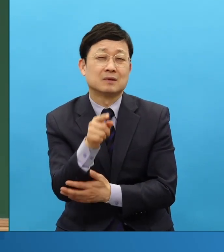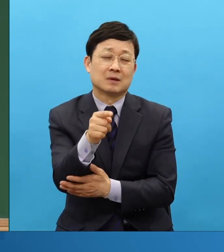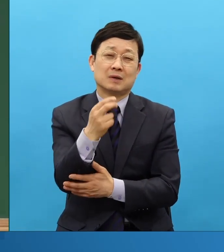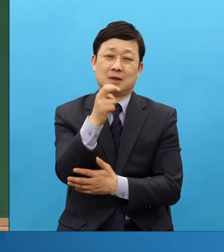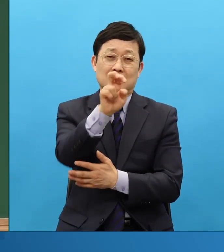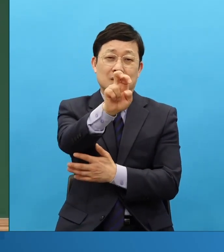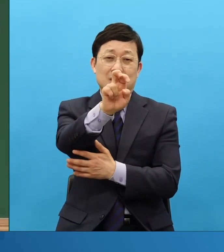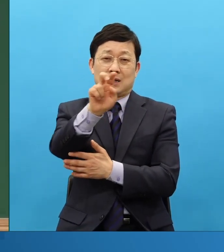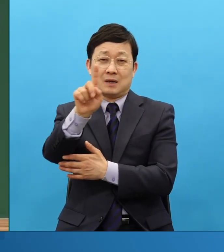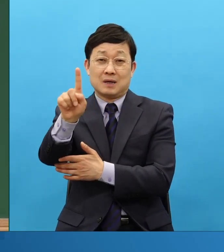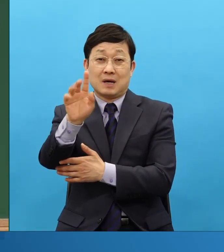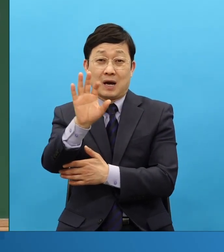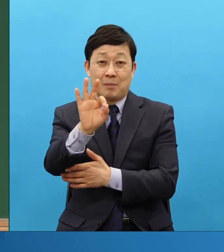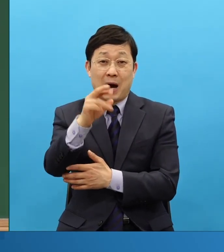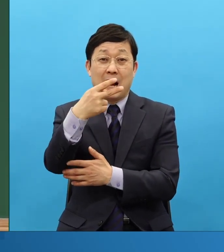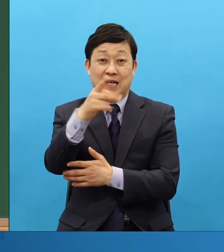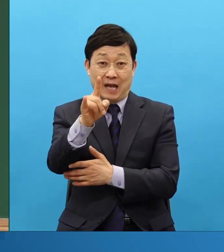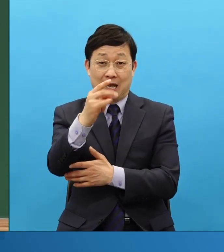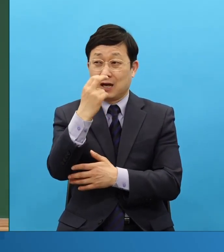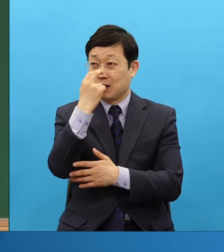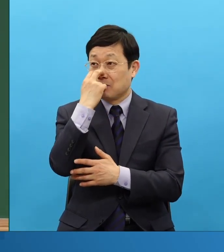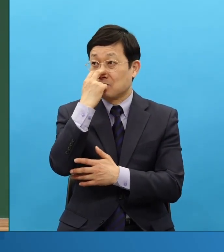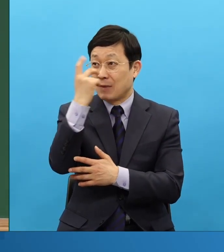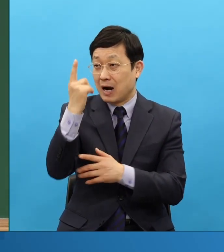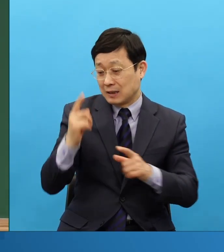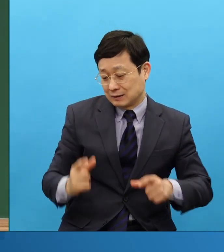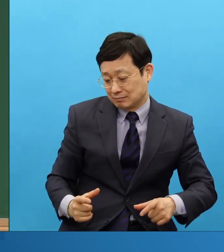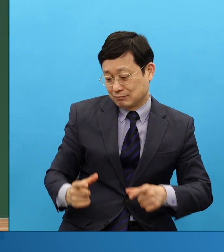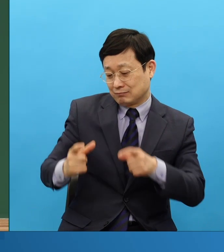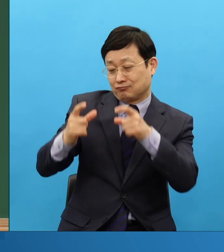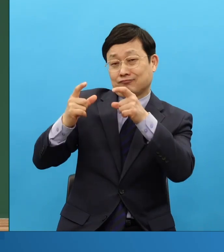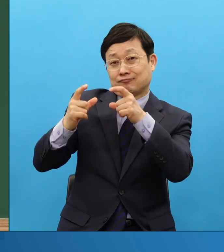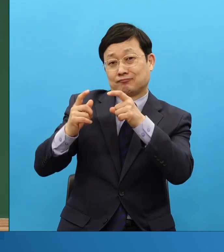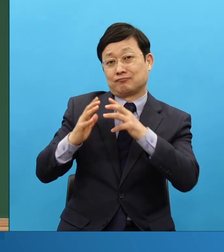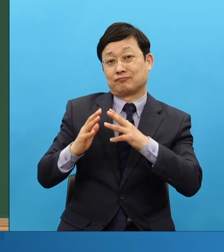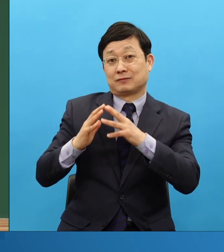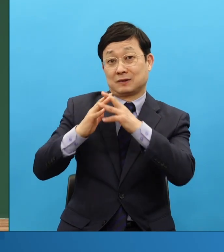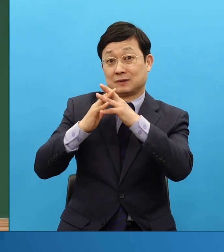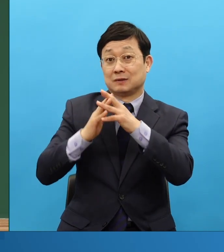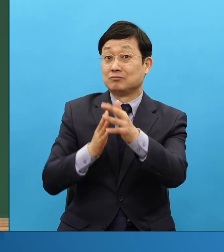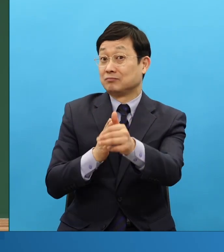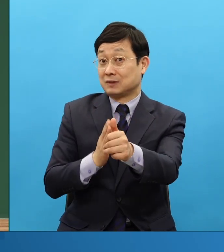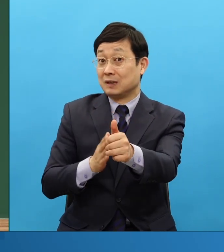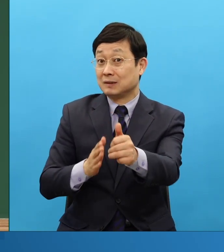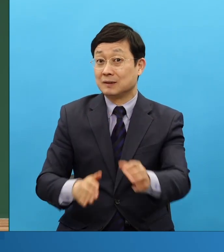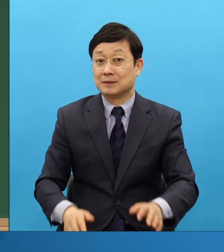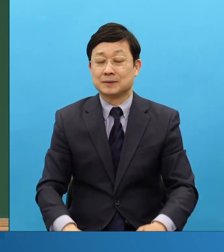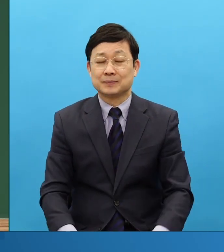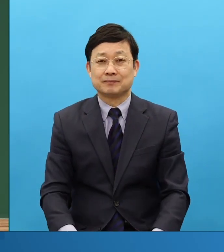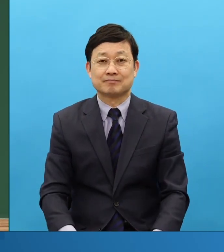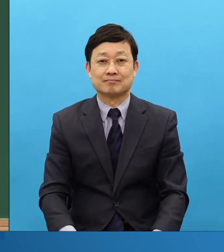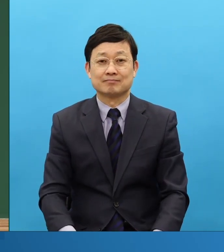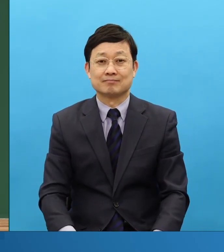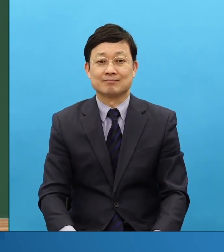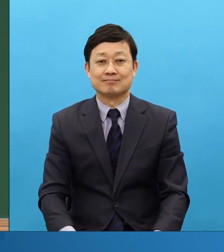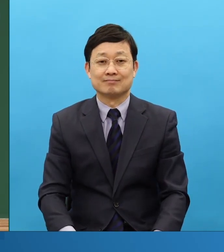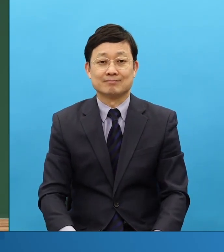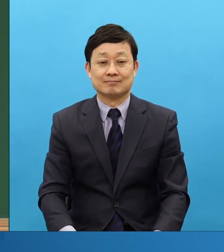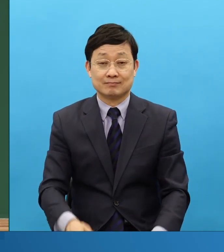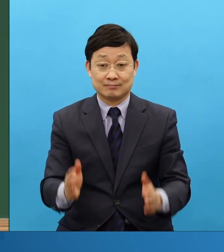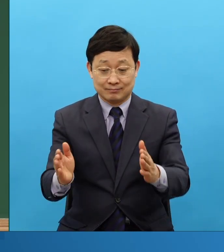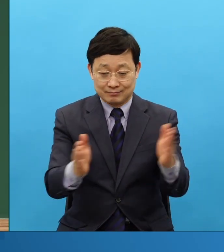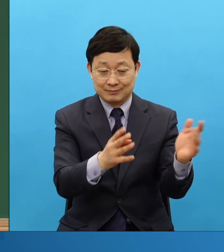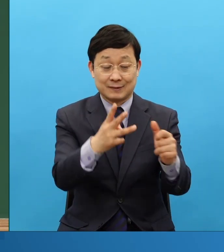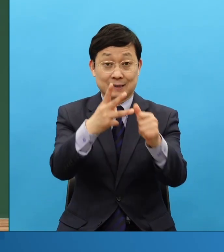we have to make these bartizans. 자, 이 이제 왕정 시대 한번 보세요. Now look at this time. 다윗은